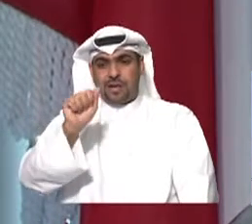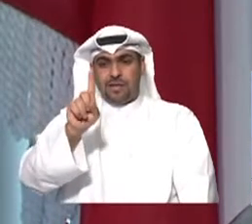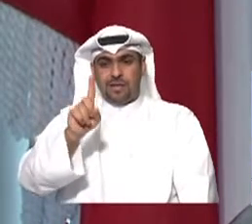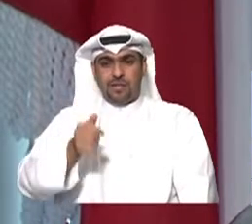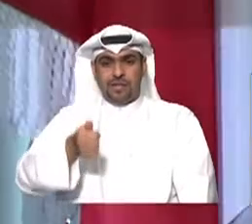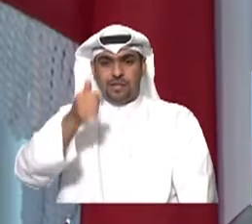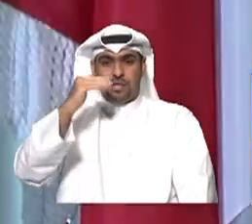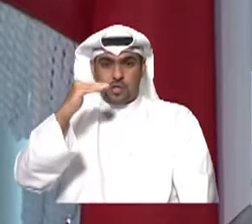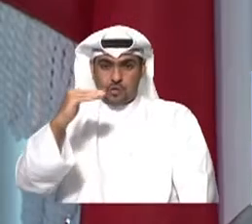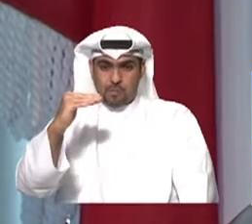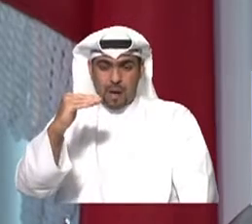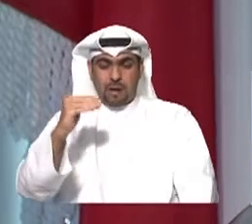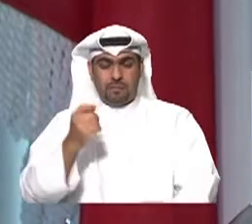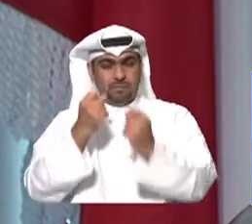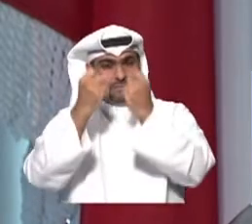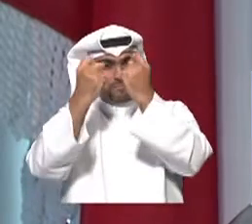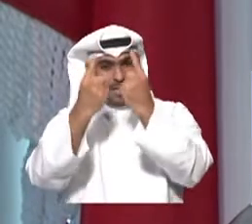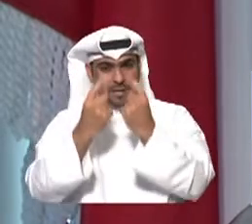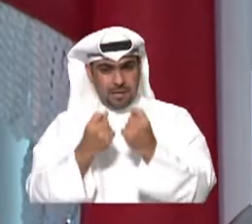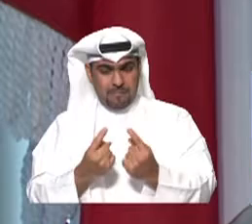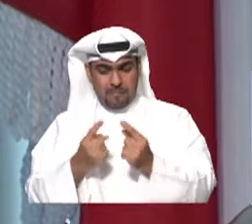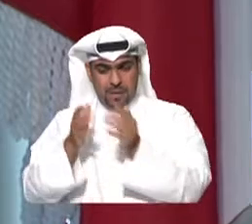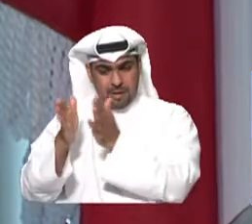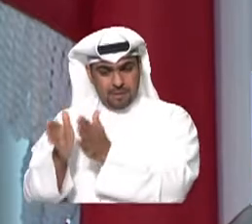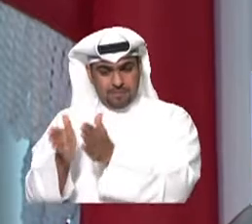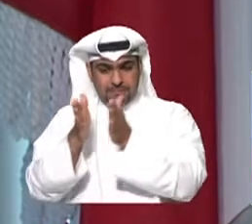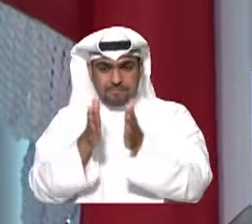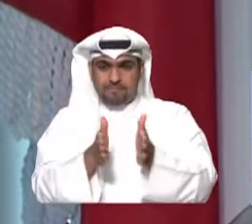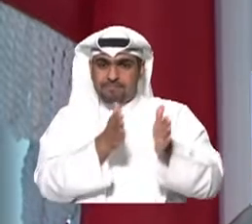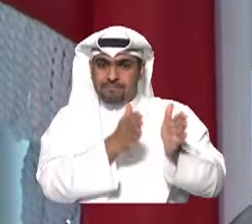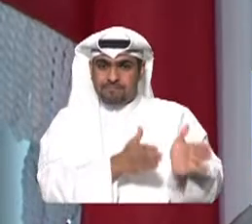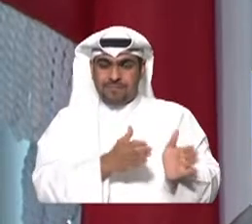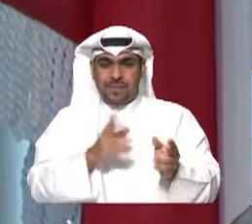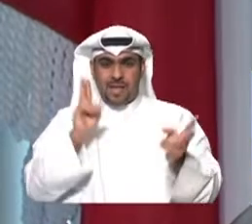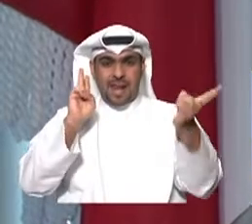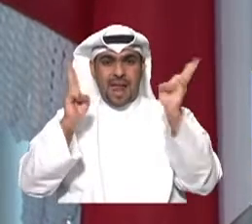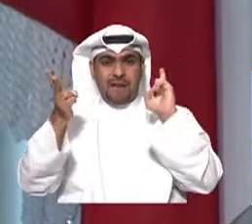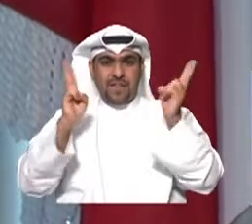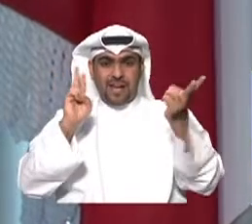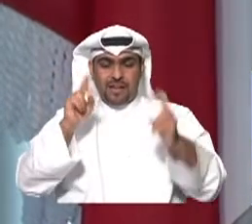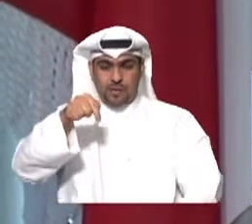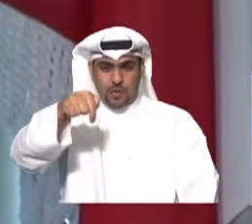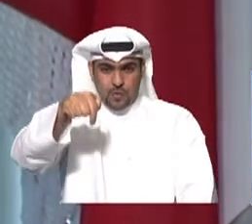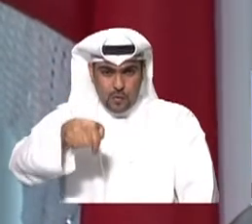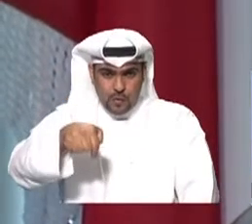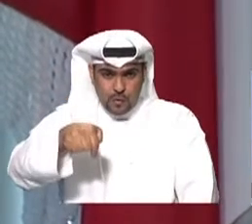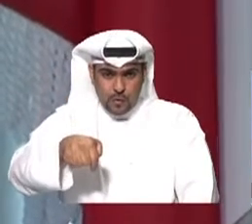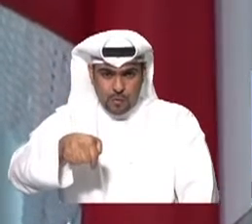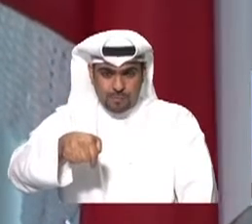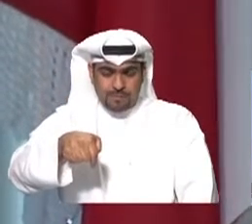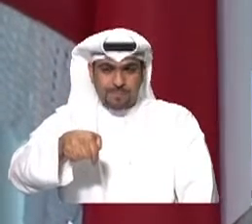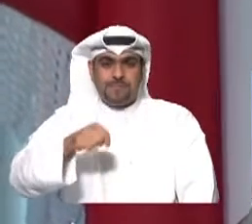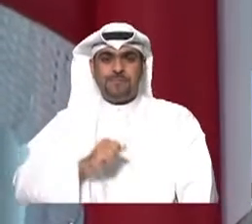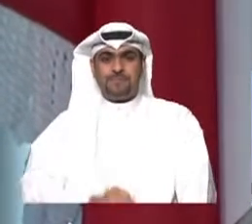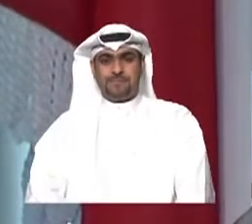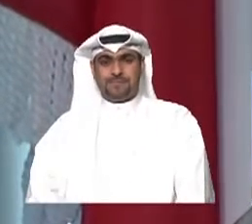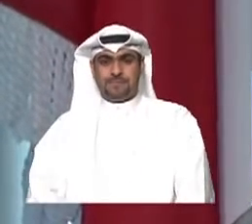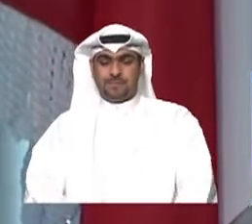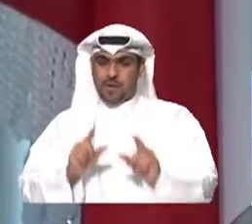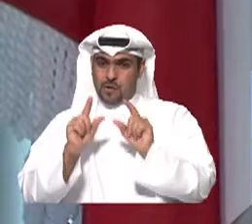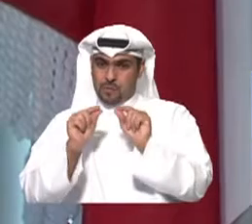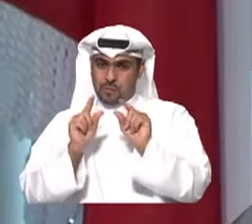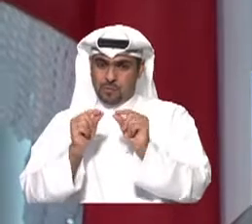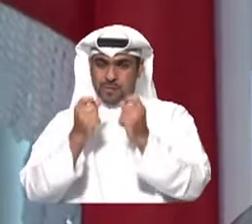الترتيبات وتميز التنظيم لهذه الاحتفالية، فضلا عن حرصهم الدائم على عكس طبيعة